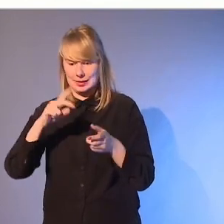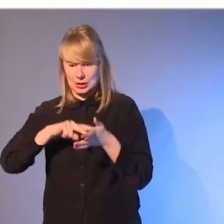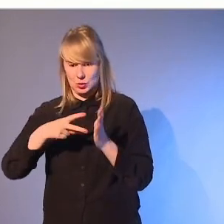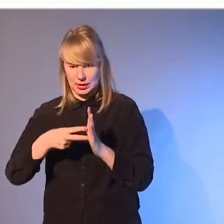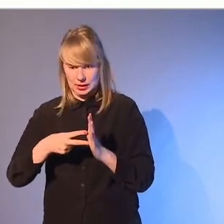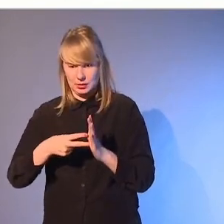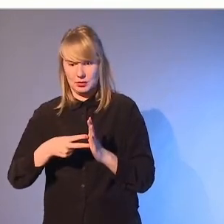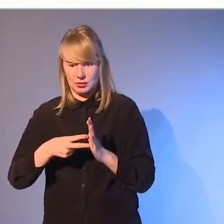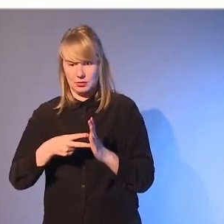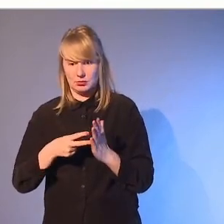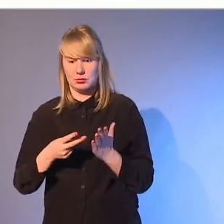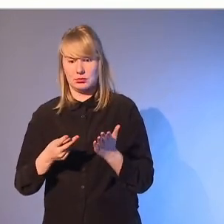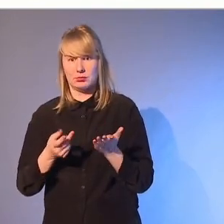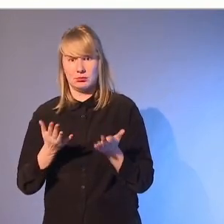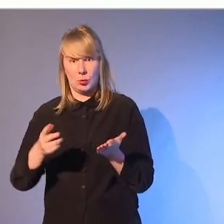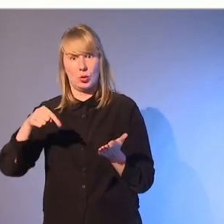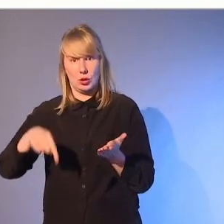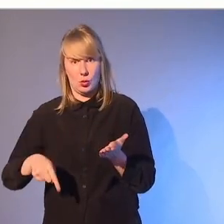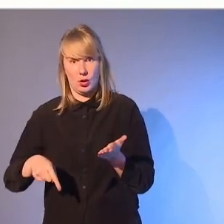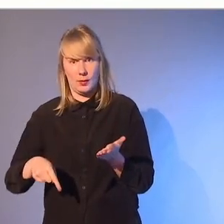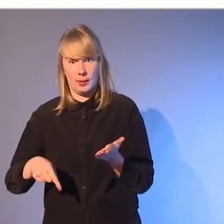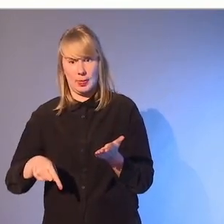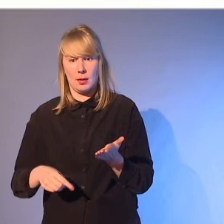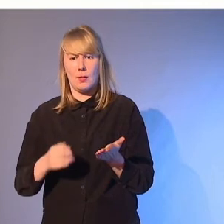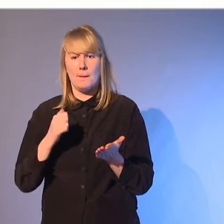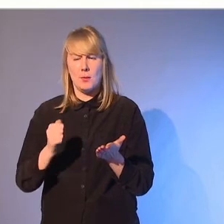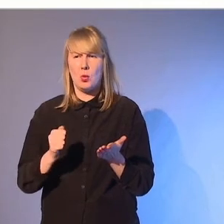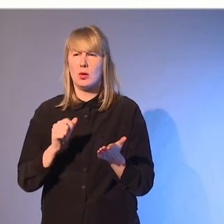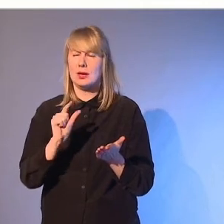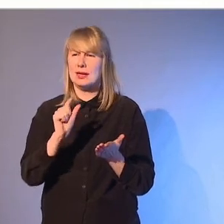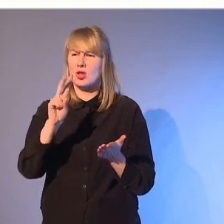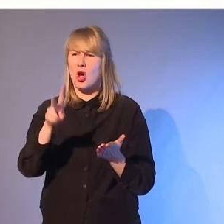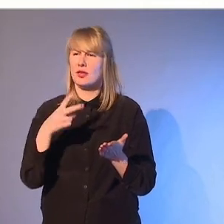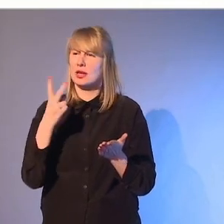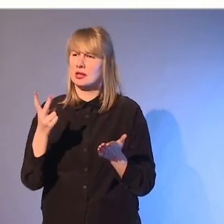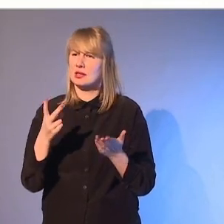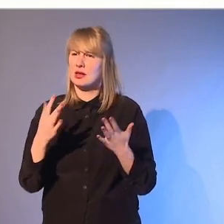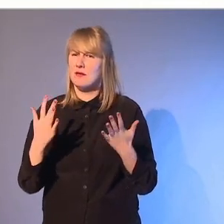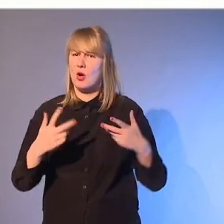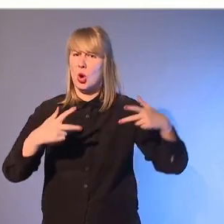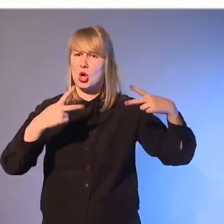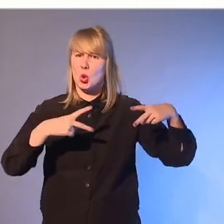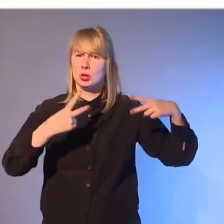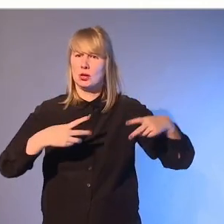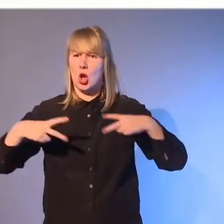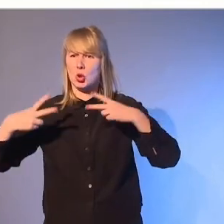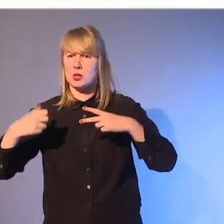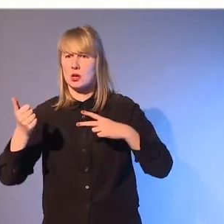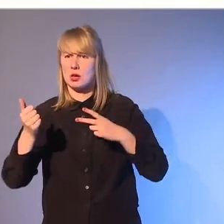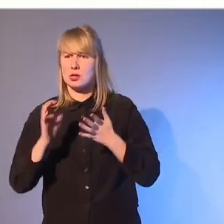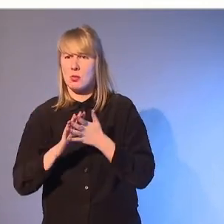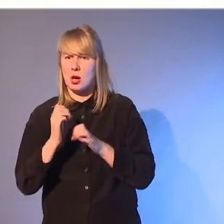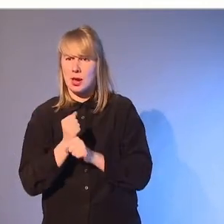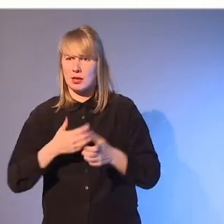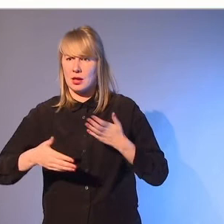nå, er det sånn at det må være litt annerledes med hvilke roller aktørene som skal jobbe sammen om læring